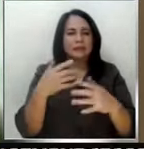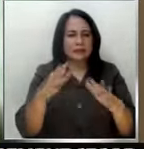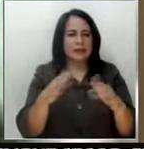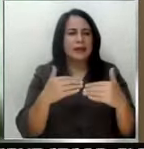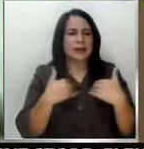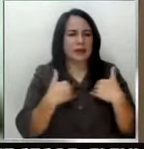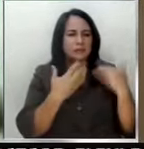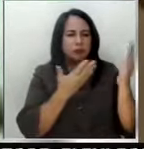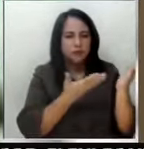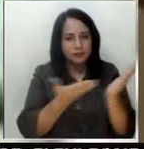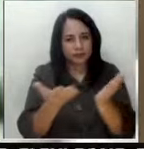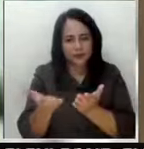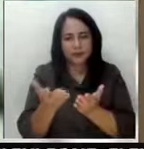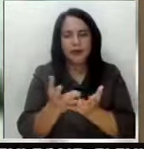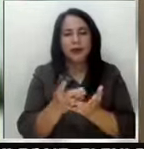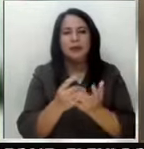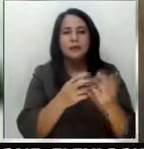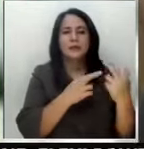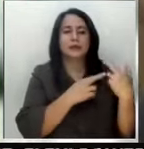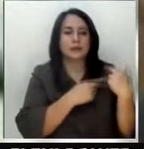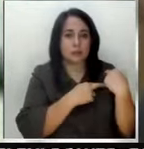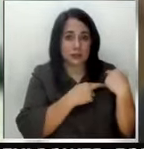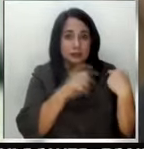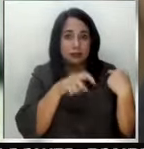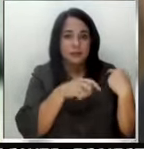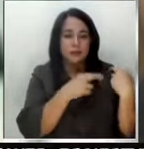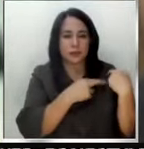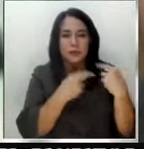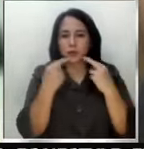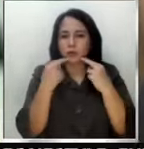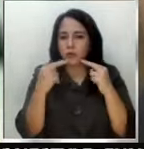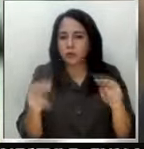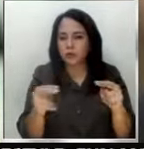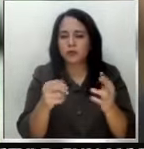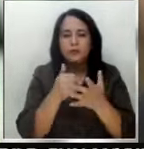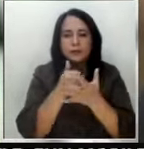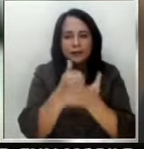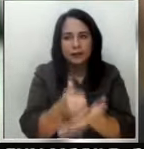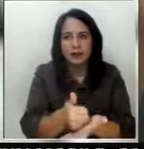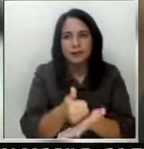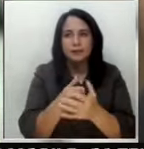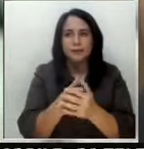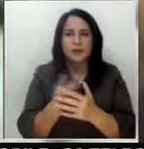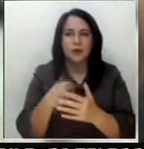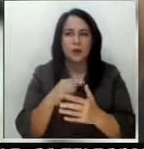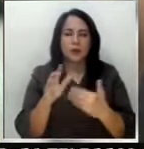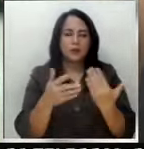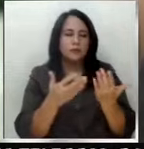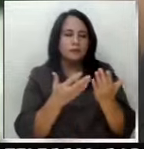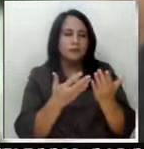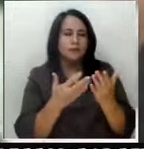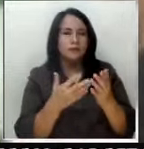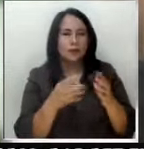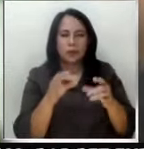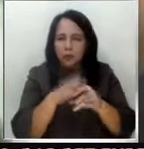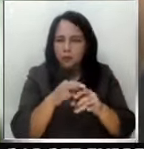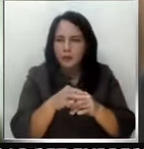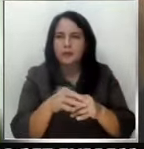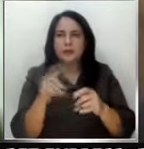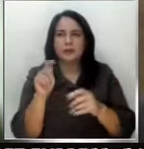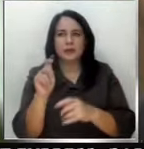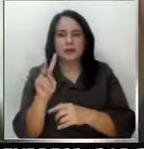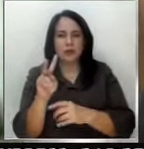no responsibly the news sa pagtutulungan ng lahat ng ating platforms mula sa TV News,